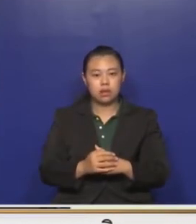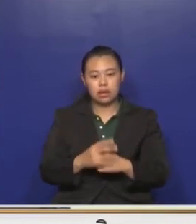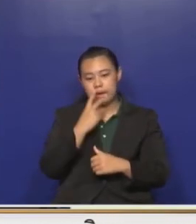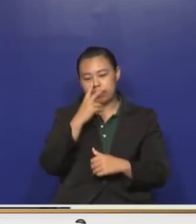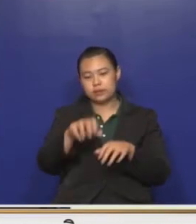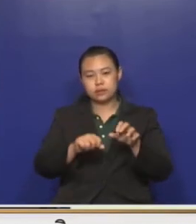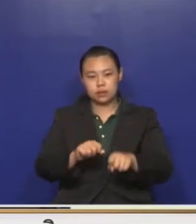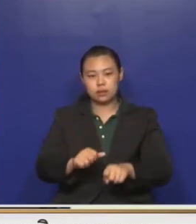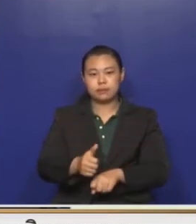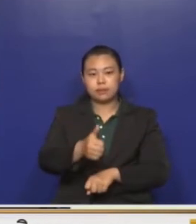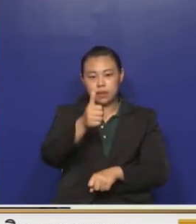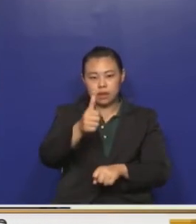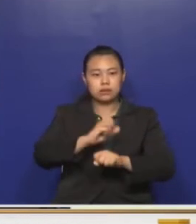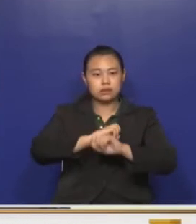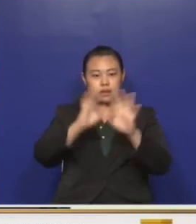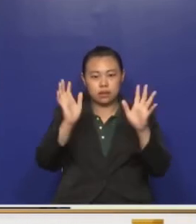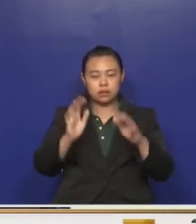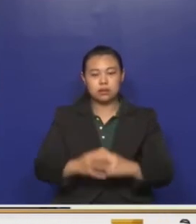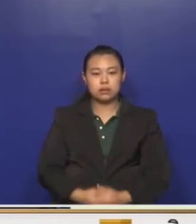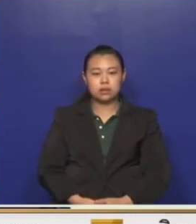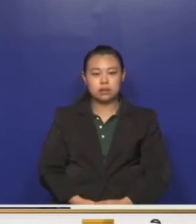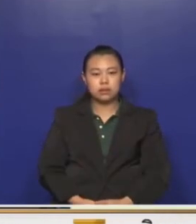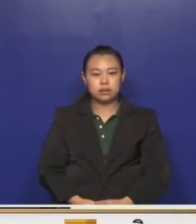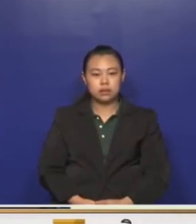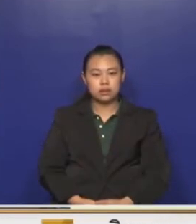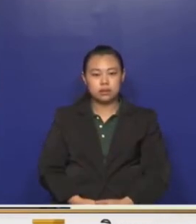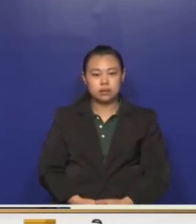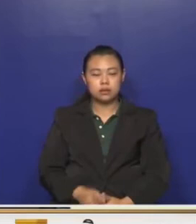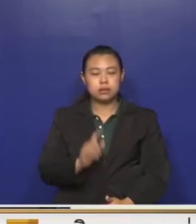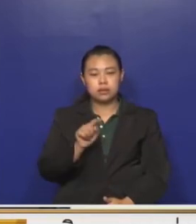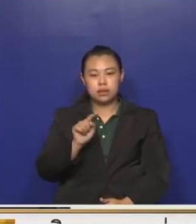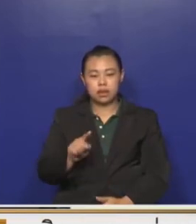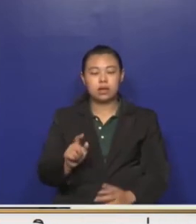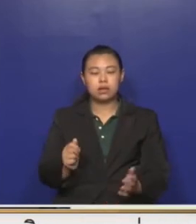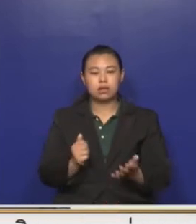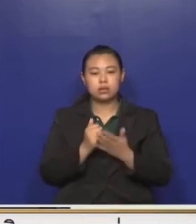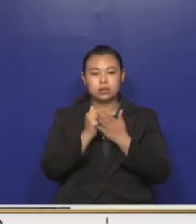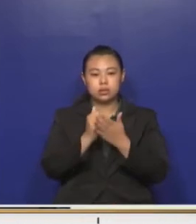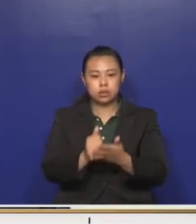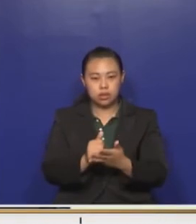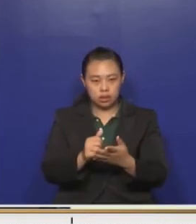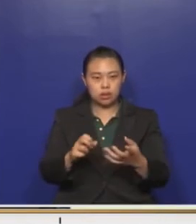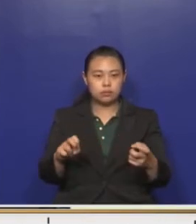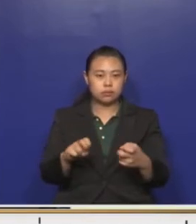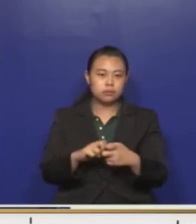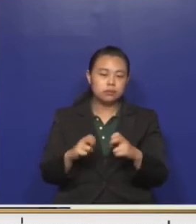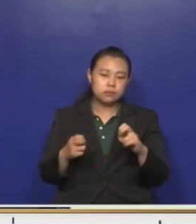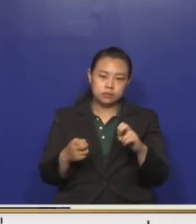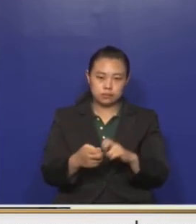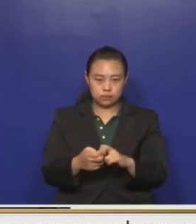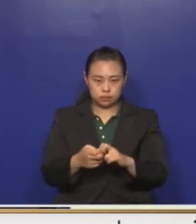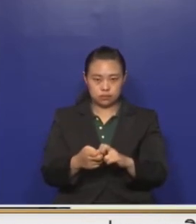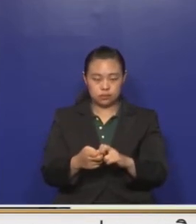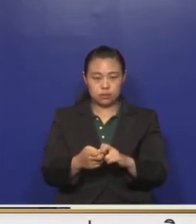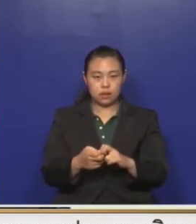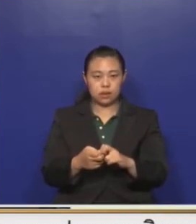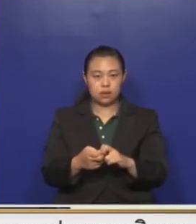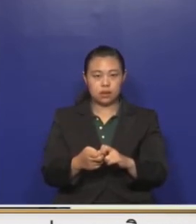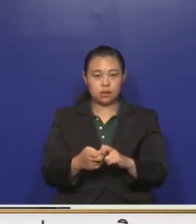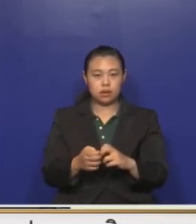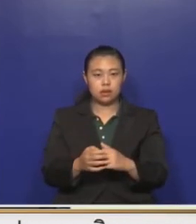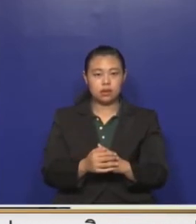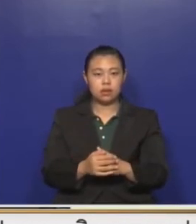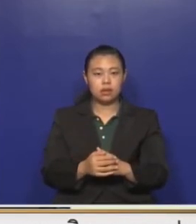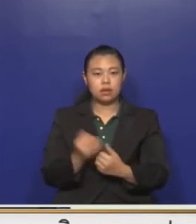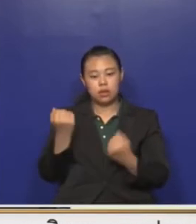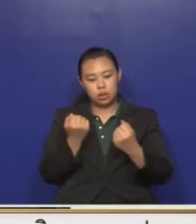ปธรรมมากขึ้นเพระ ตรนี้ ละครั ที่จะ ช่วยแก้ไขปญหา ได้มากกว่าที่จะมีตyorsunการจับ รถ